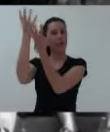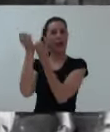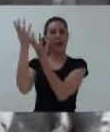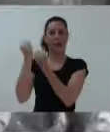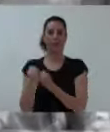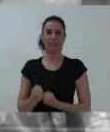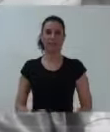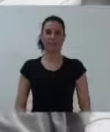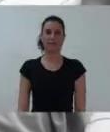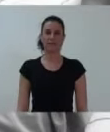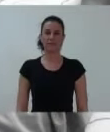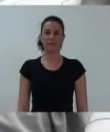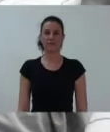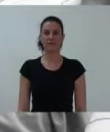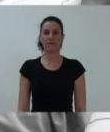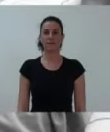والثقافي